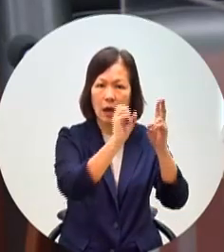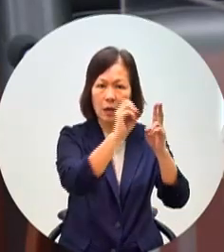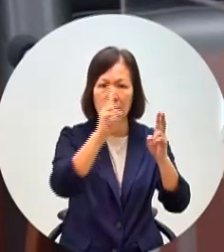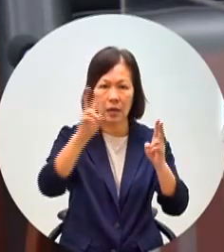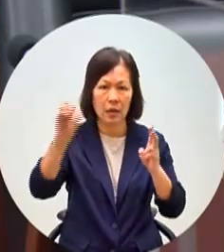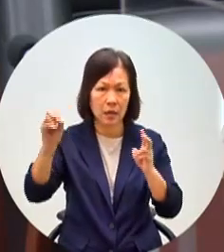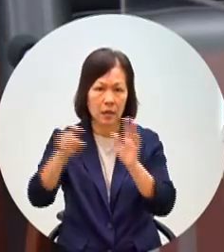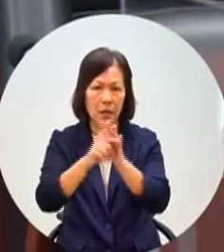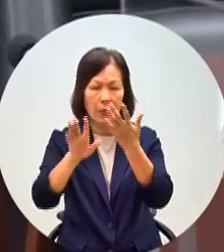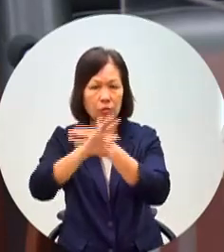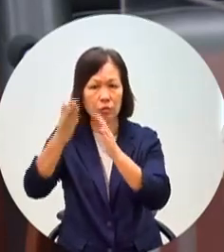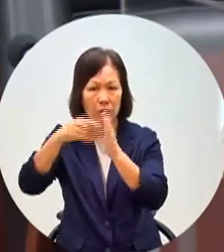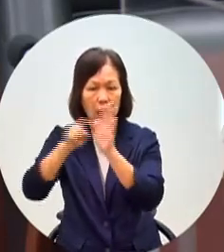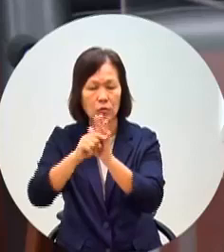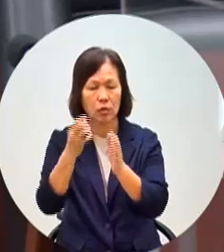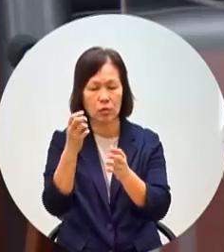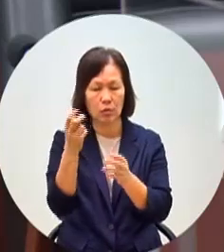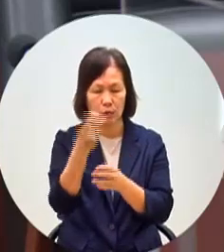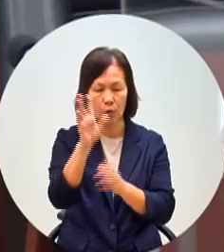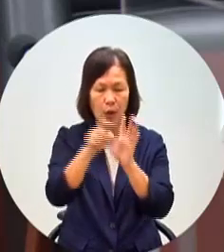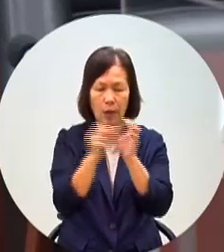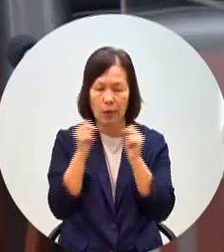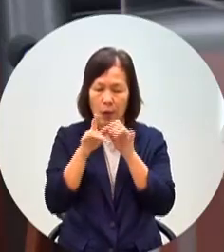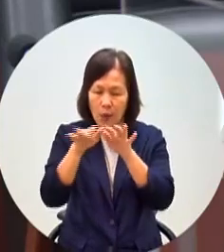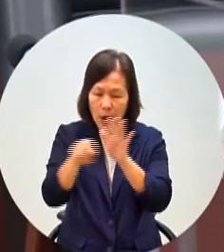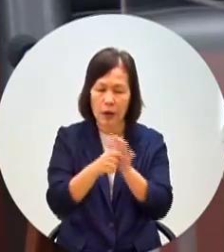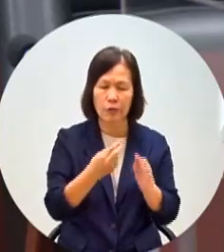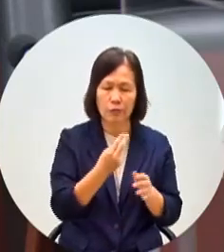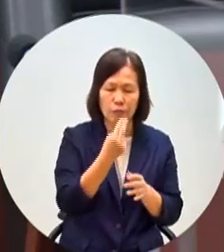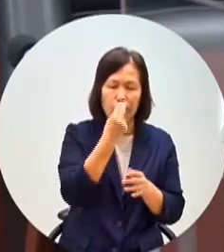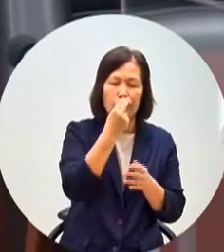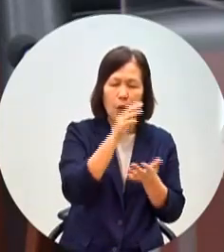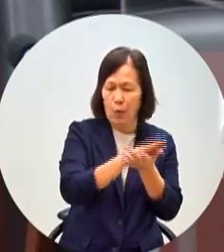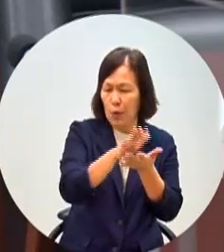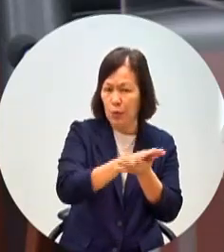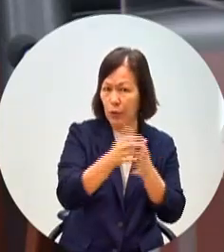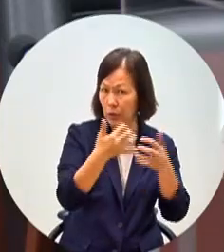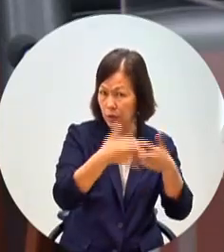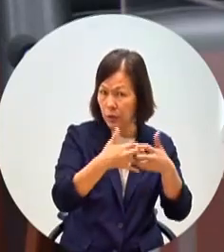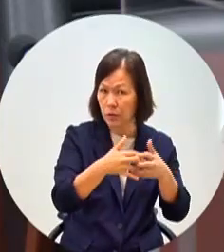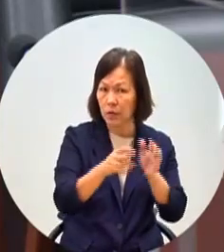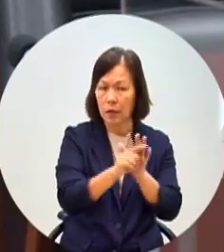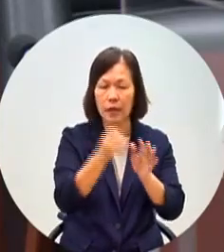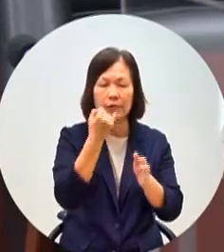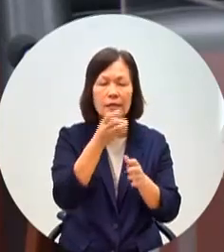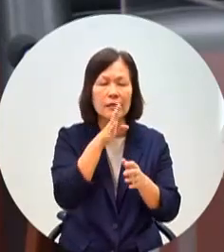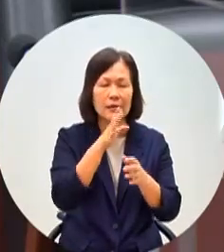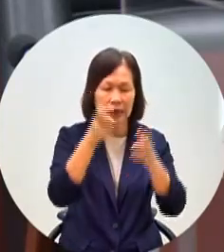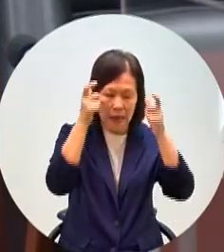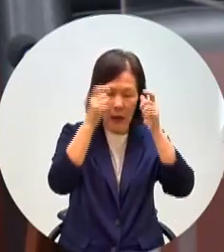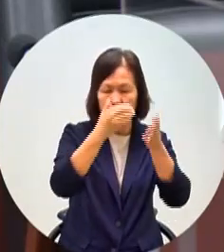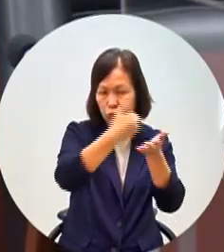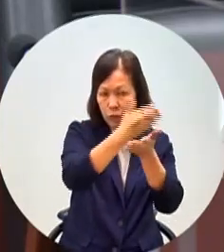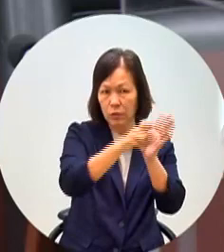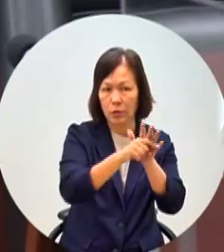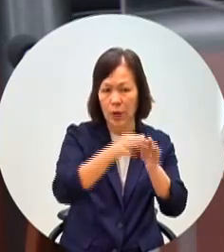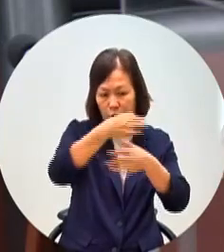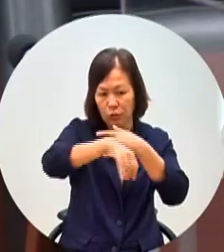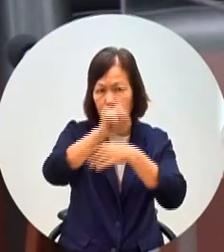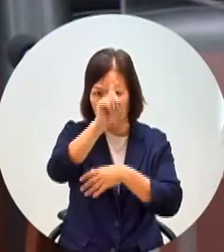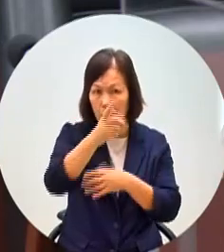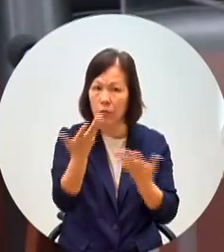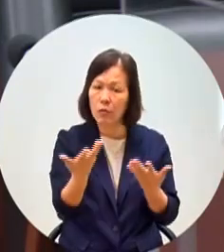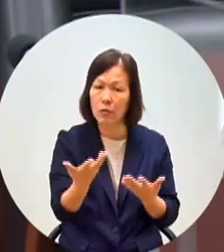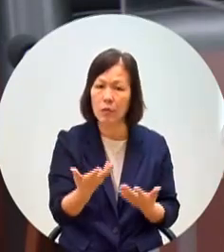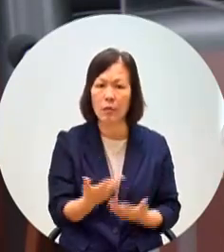学校都已经有双机、有冷气机、有空气清新机，为什么我们北高雄到现在还少了一只机？